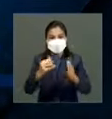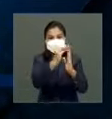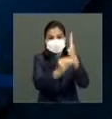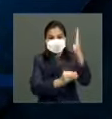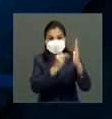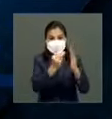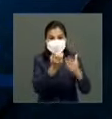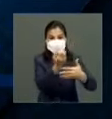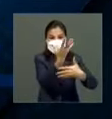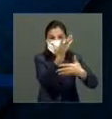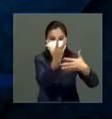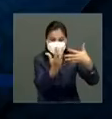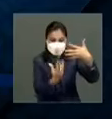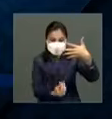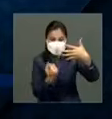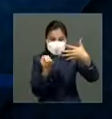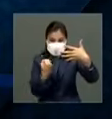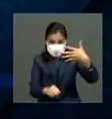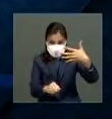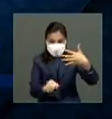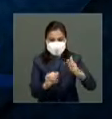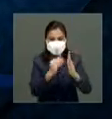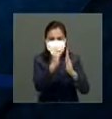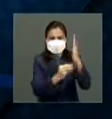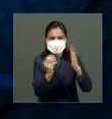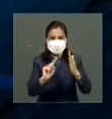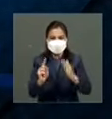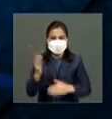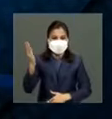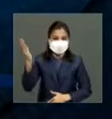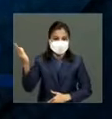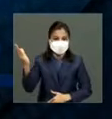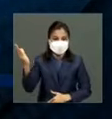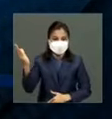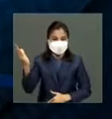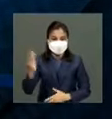ครับเอาตารางที่เป็นสกอร์บอร์ดอันนี้ผมขออนุญาต